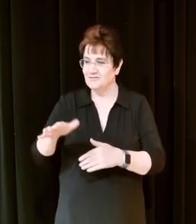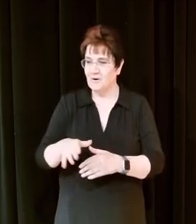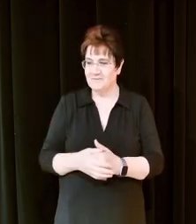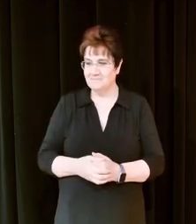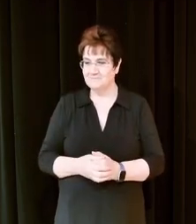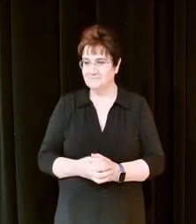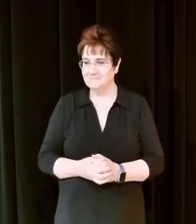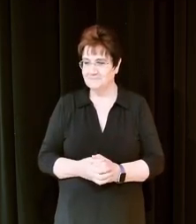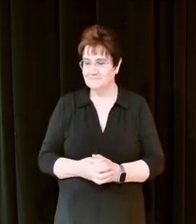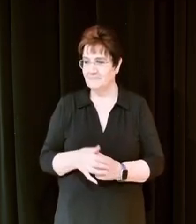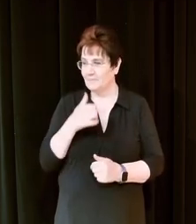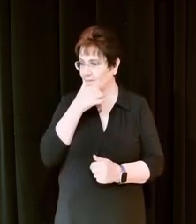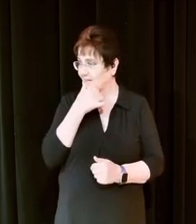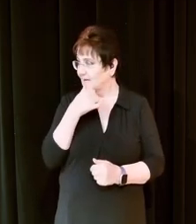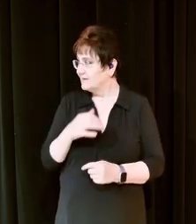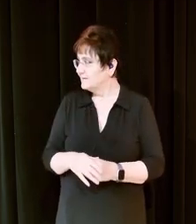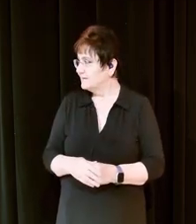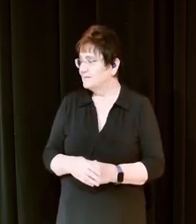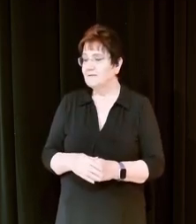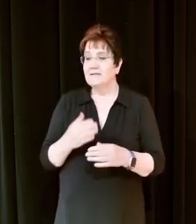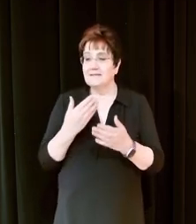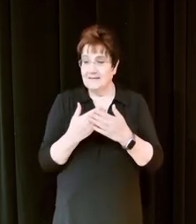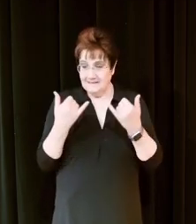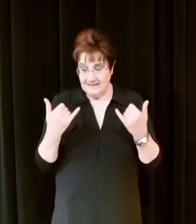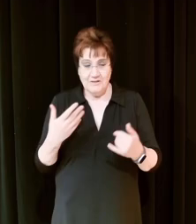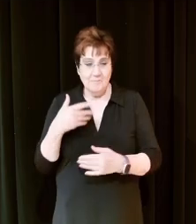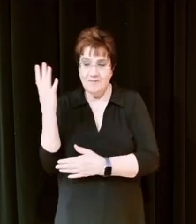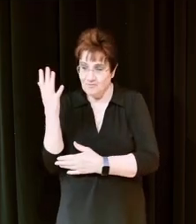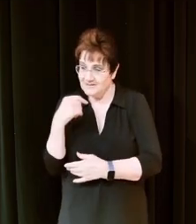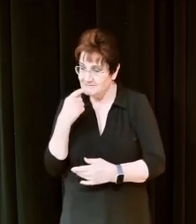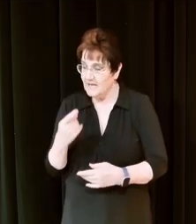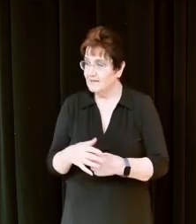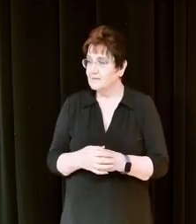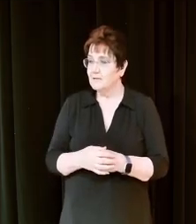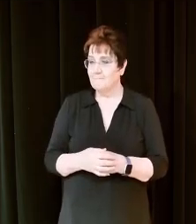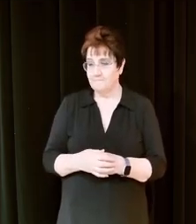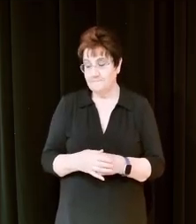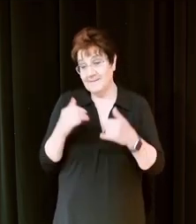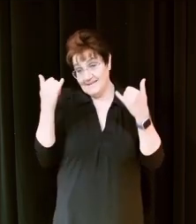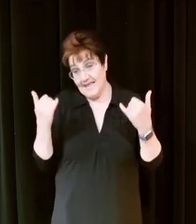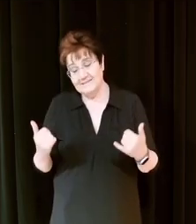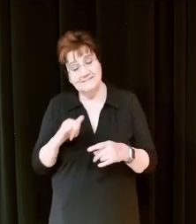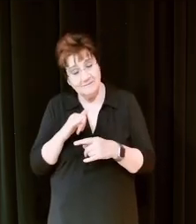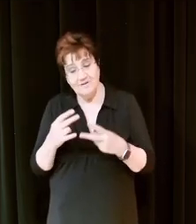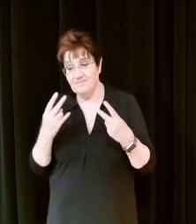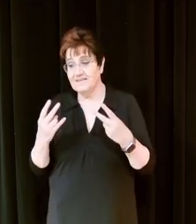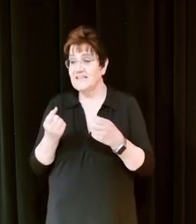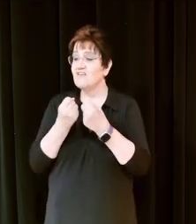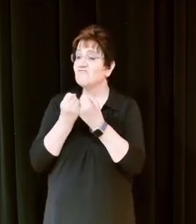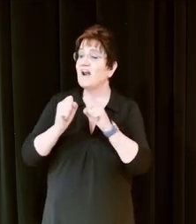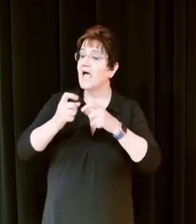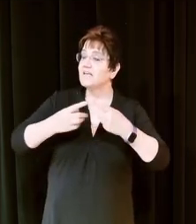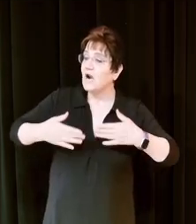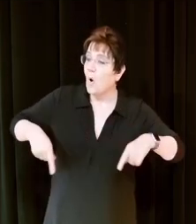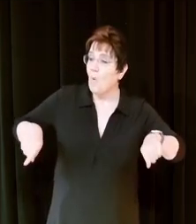Ja, insofern, so habe ich meinen Vortrag hier betitelt, jetzt im Nachklang geht es um die Räume, die Freiräume für das